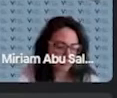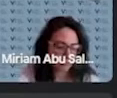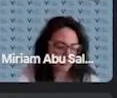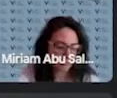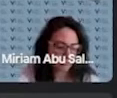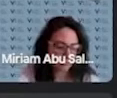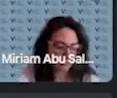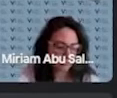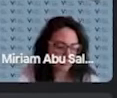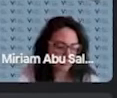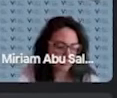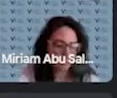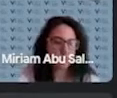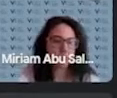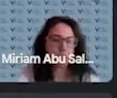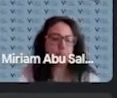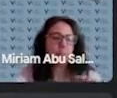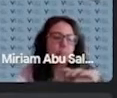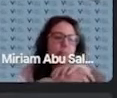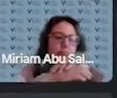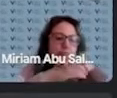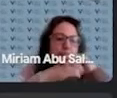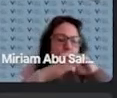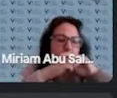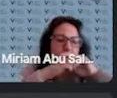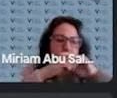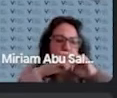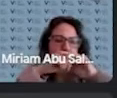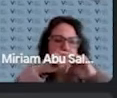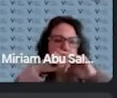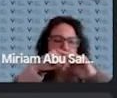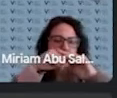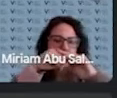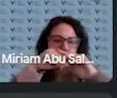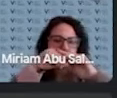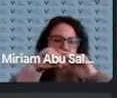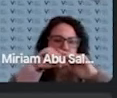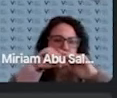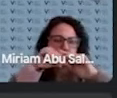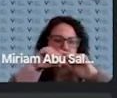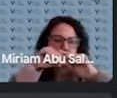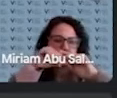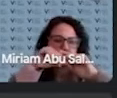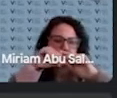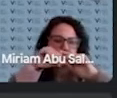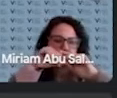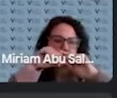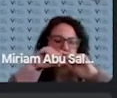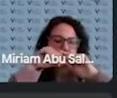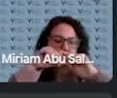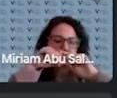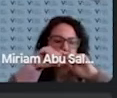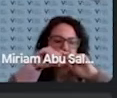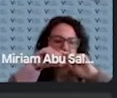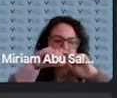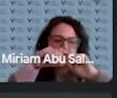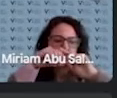come vi ho detto, magari anche doppiando la data, in modo da cercare di consentire a tutti